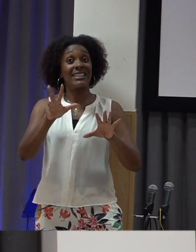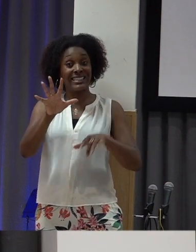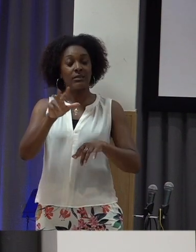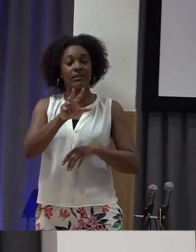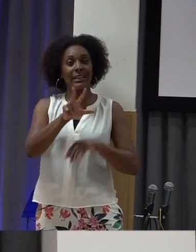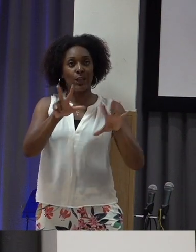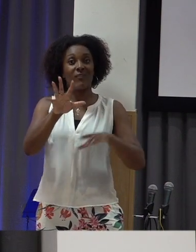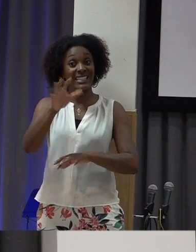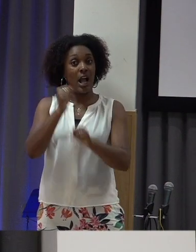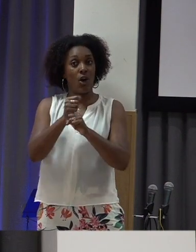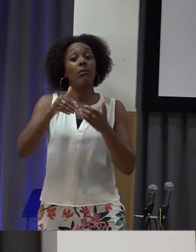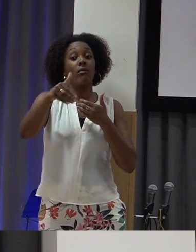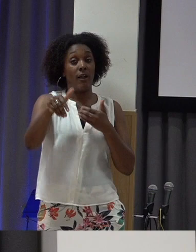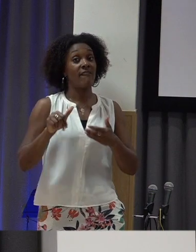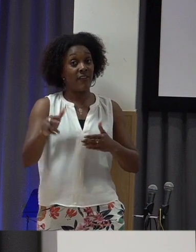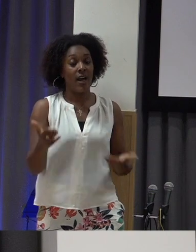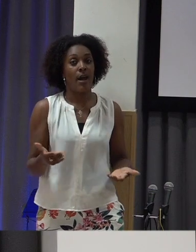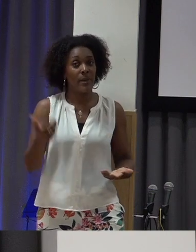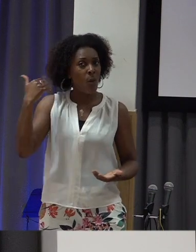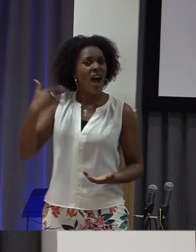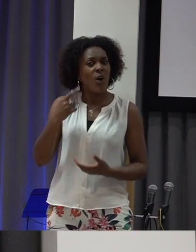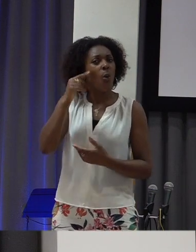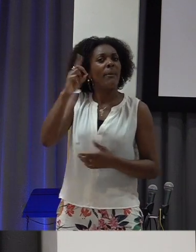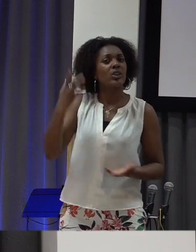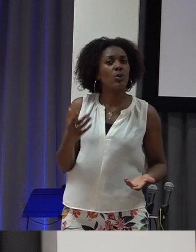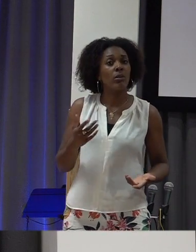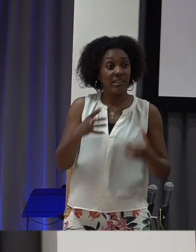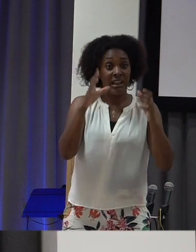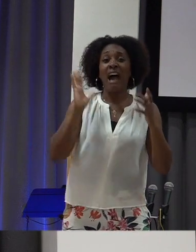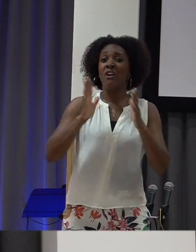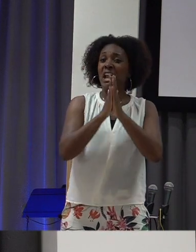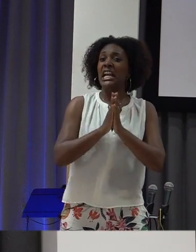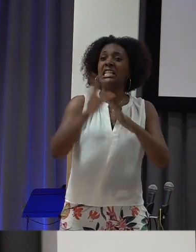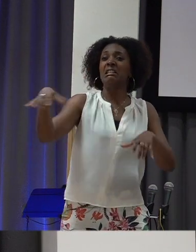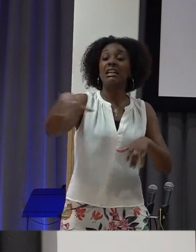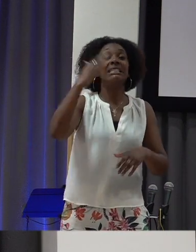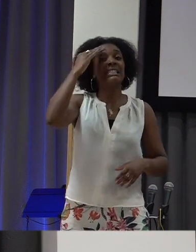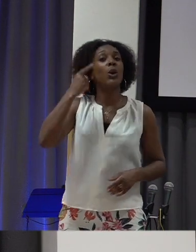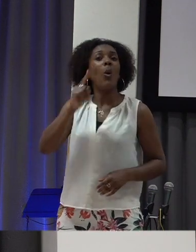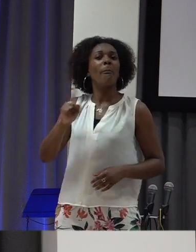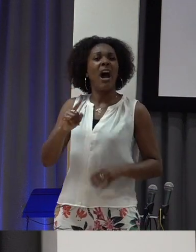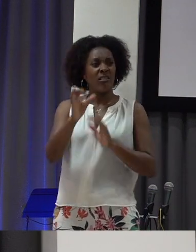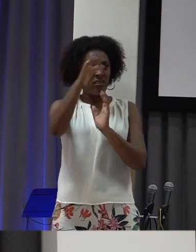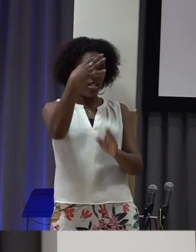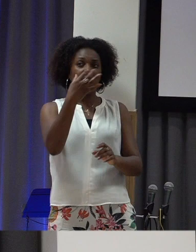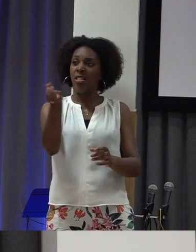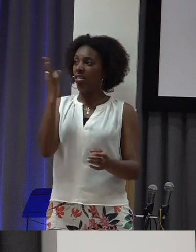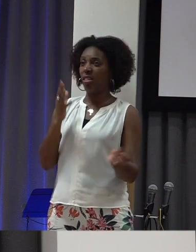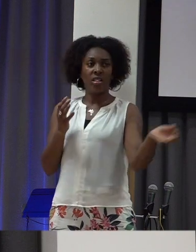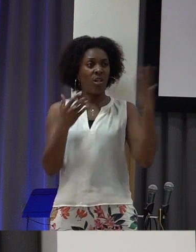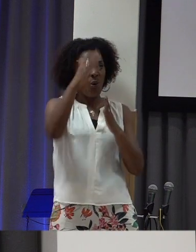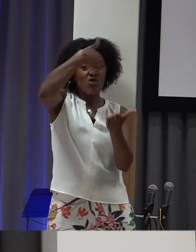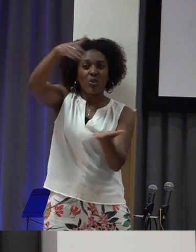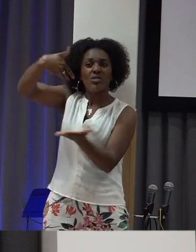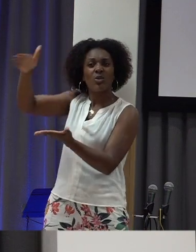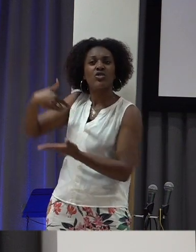Seuls, on peut dire, de petits groupes méprisés réclamaient la liberté religieuse. Et aujourd'hui, leur cas n'est